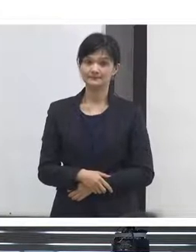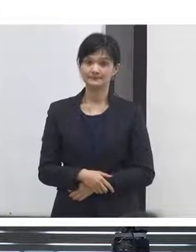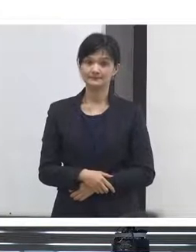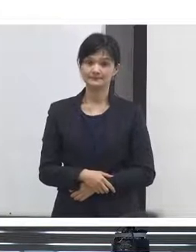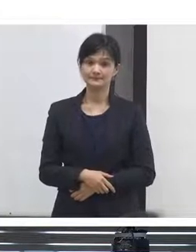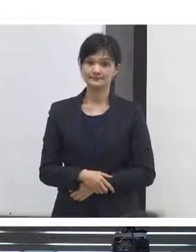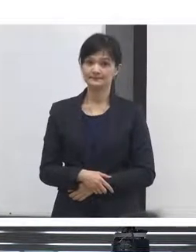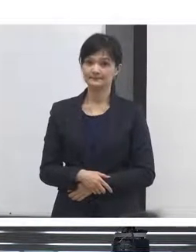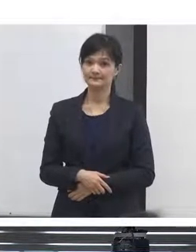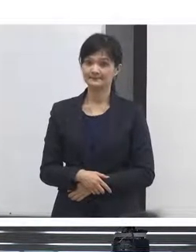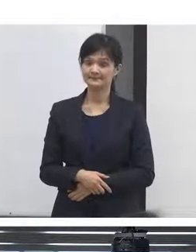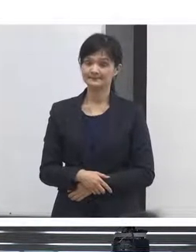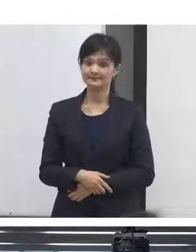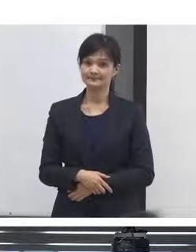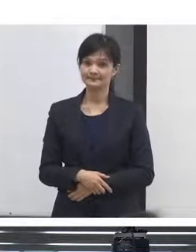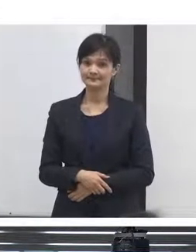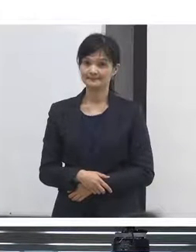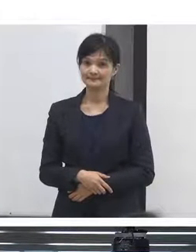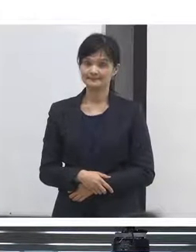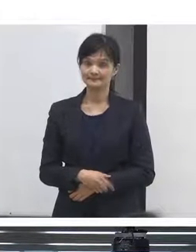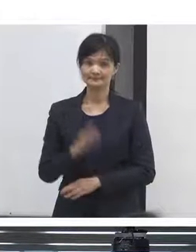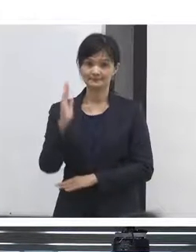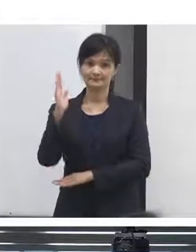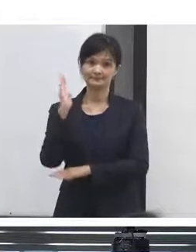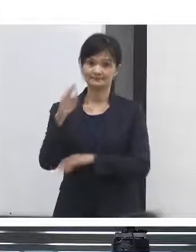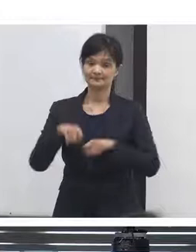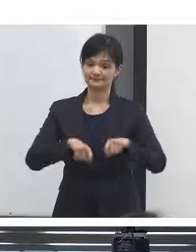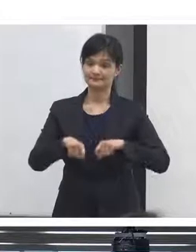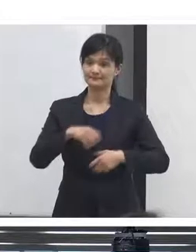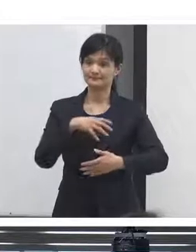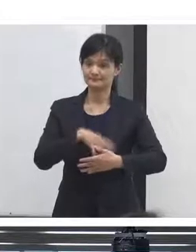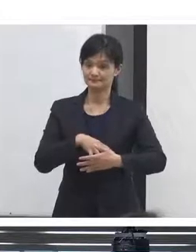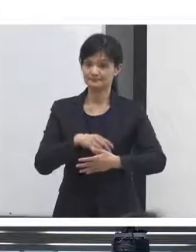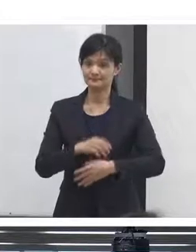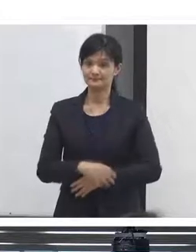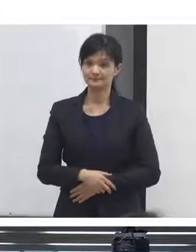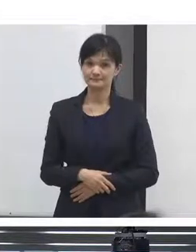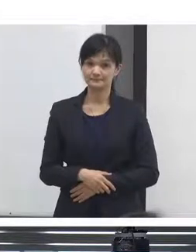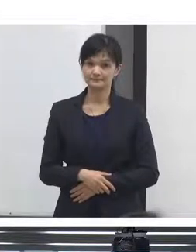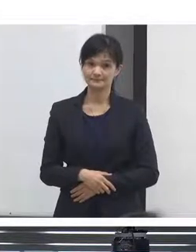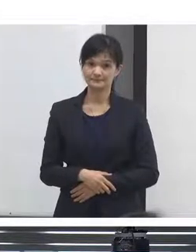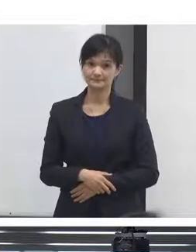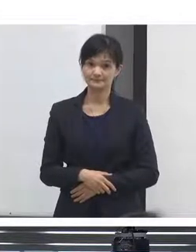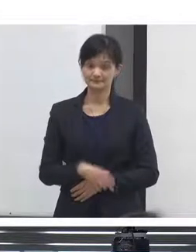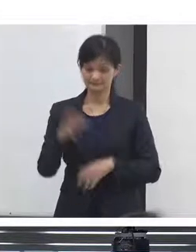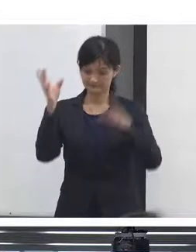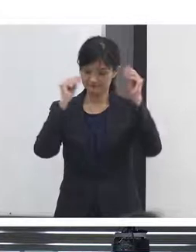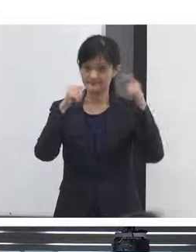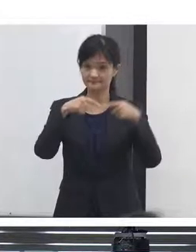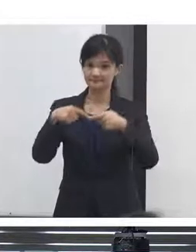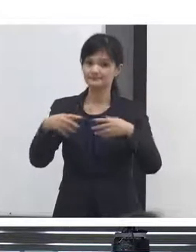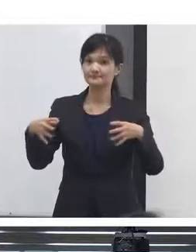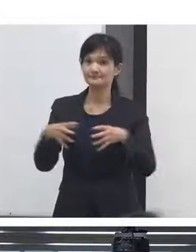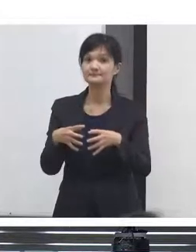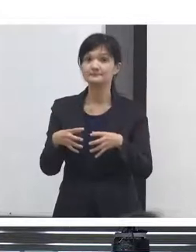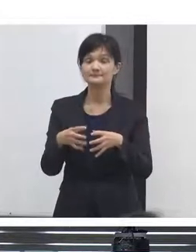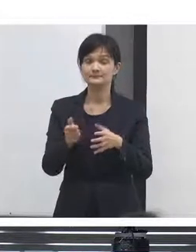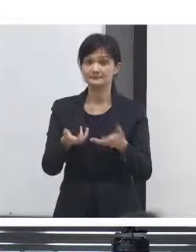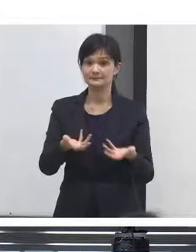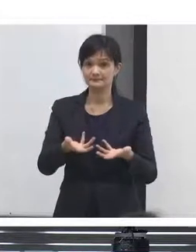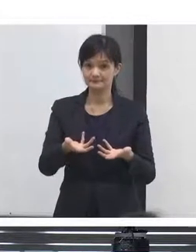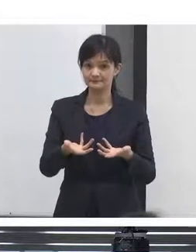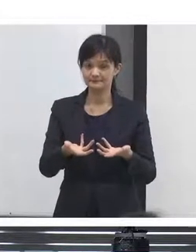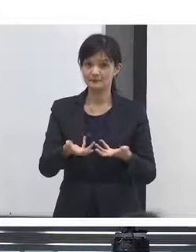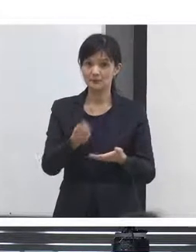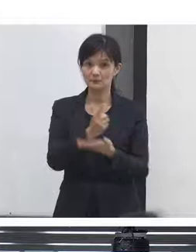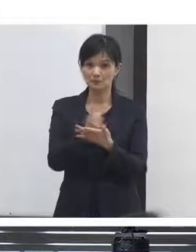到政府的政策里面，事实上这样子的资料整合的事情呢，在每个